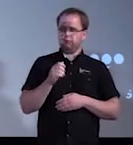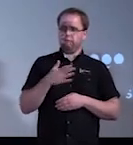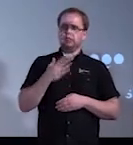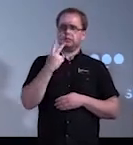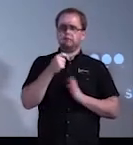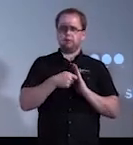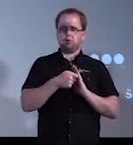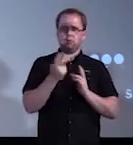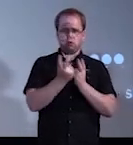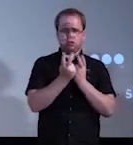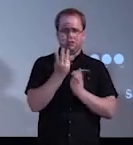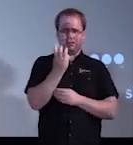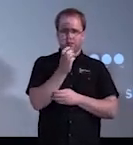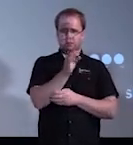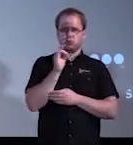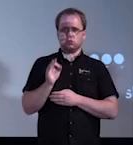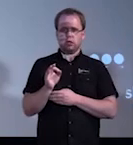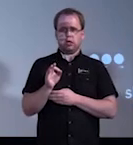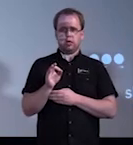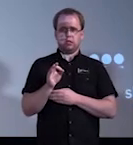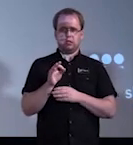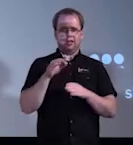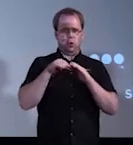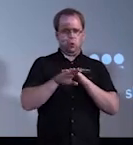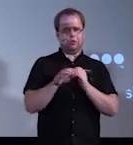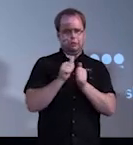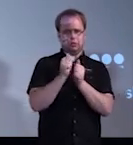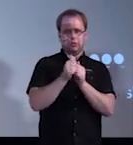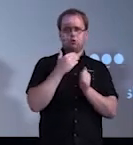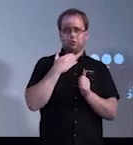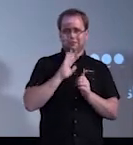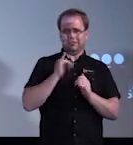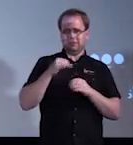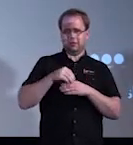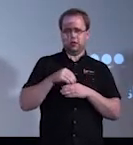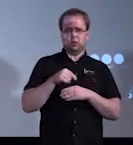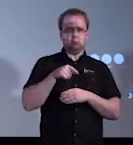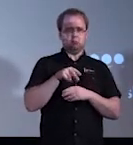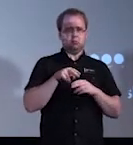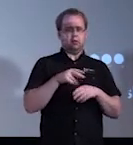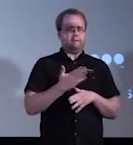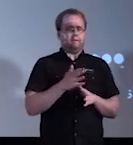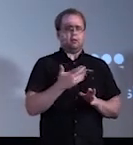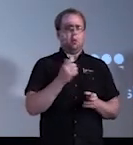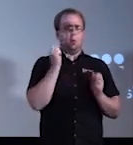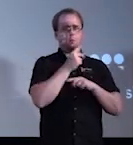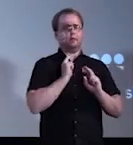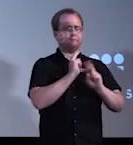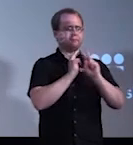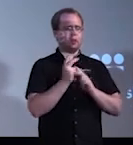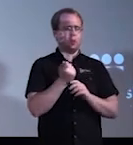det betyder att vi har 30% underrepresenterade röster i Sverige som faktiskt inte idag känner igen sig någonstans på film. Det